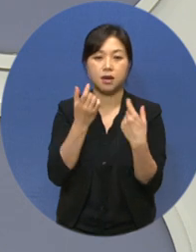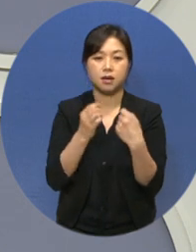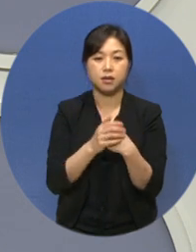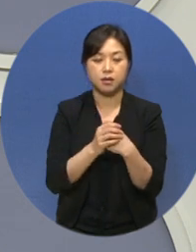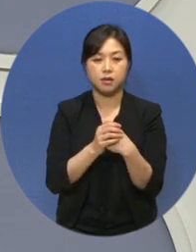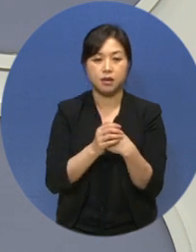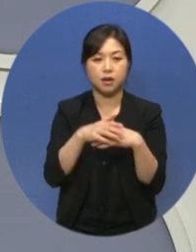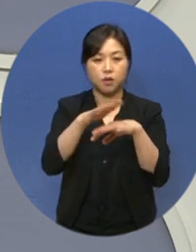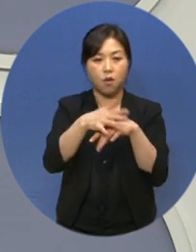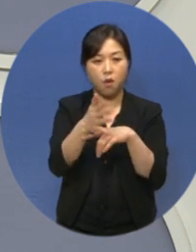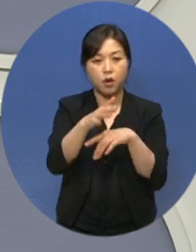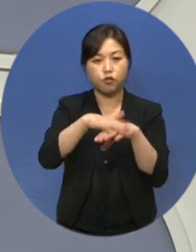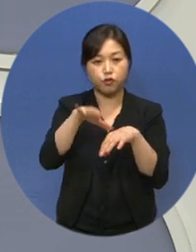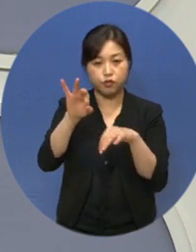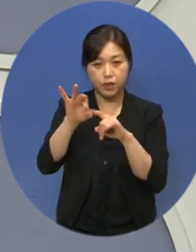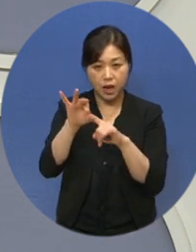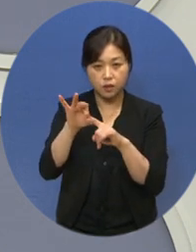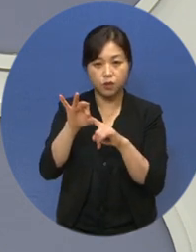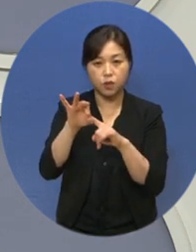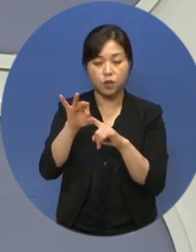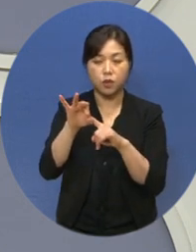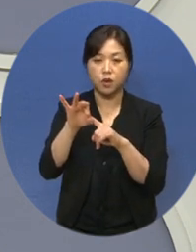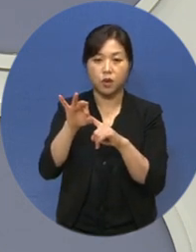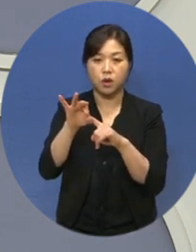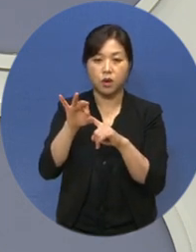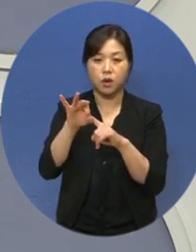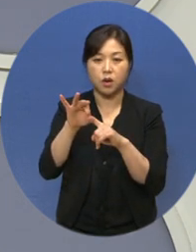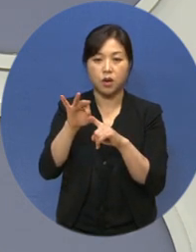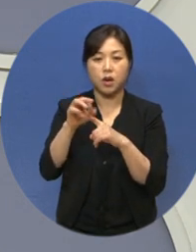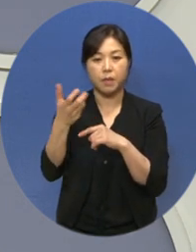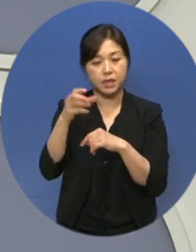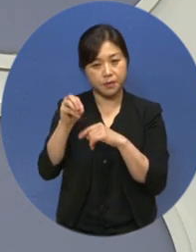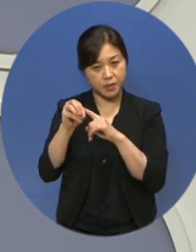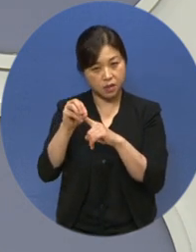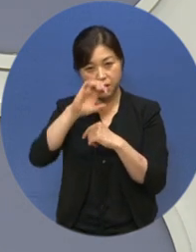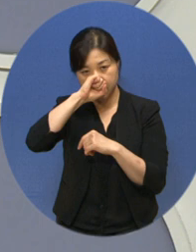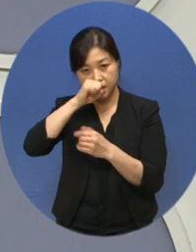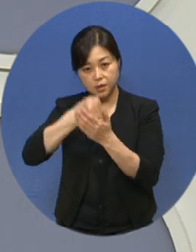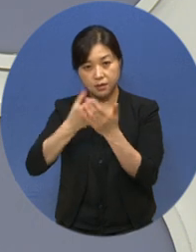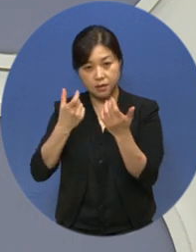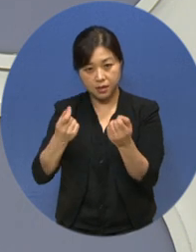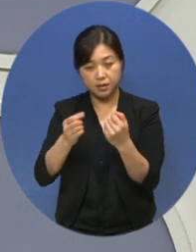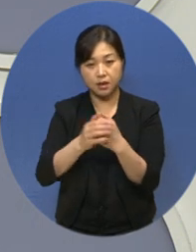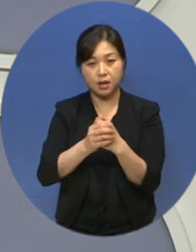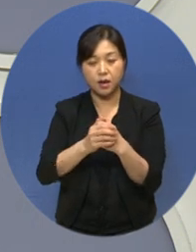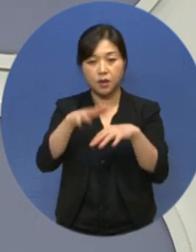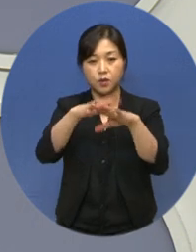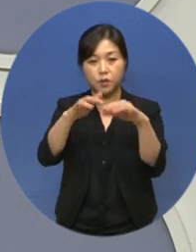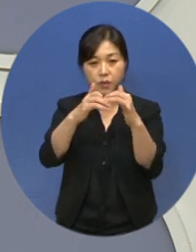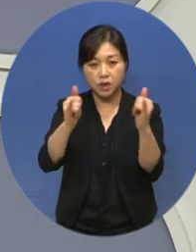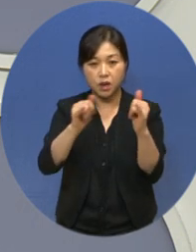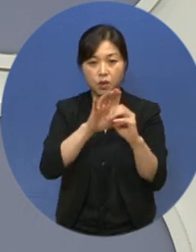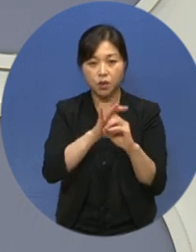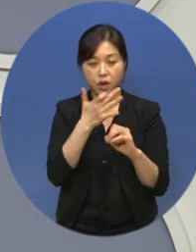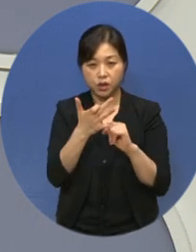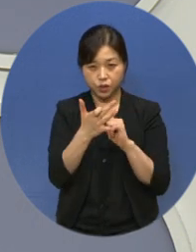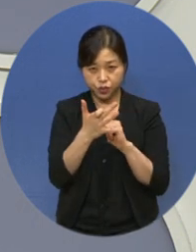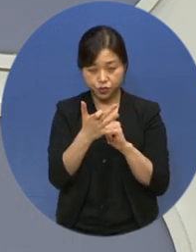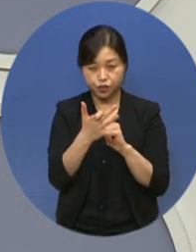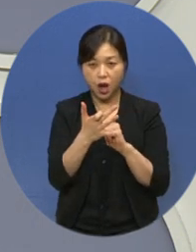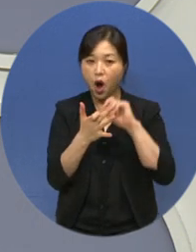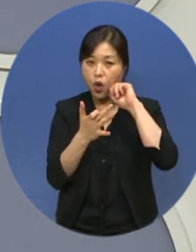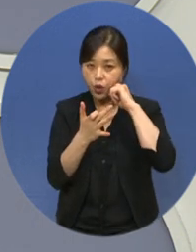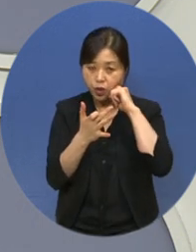경우도 예 그놈이 수당 위한 80만원 측정 됐는데 그 농민들 한테는 코론 알고 대비해서 어려움을 지금 극복하는 데